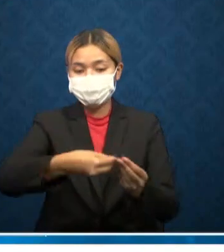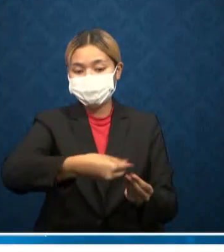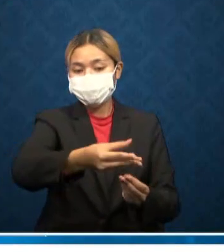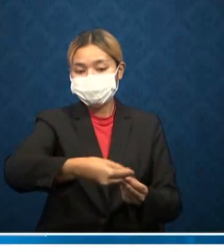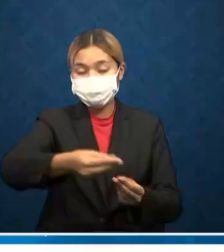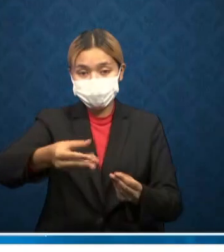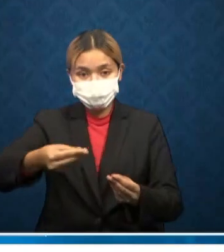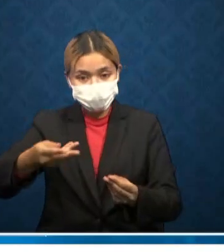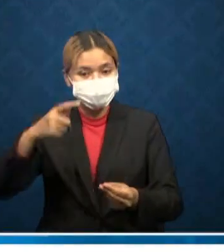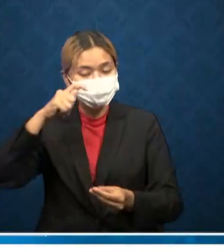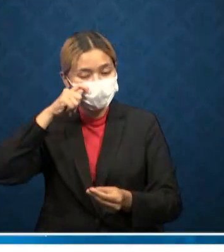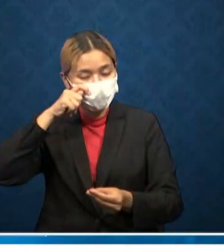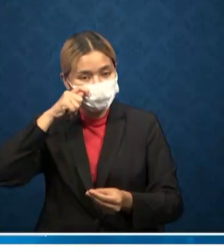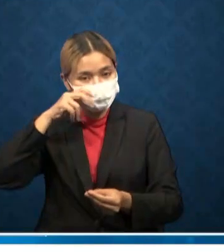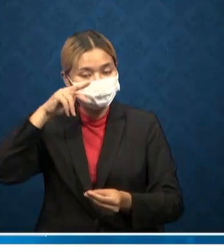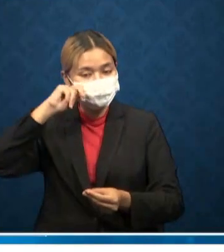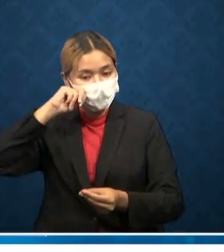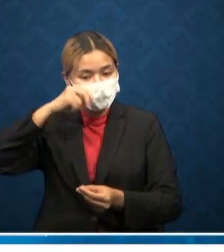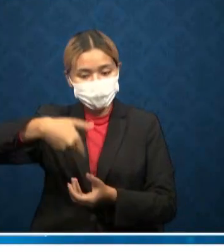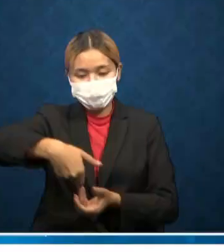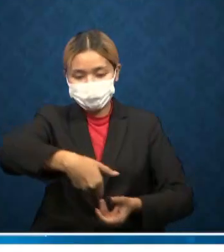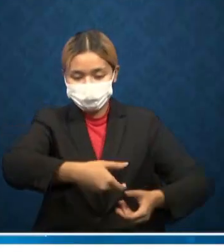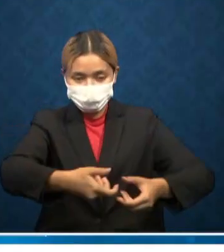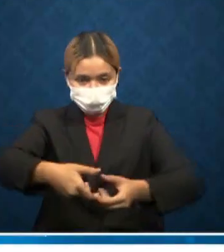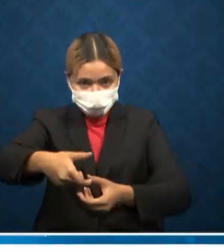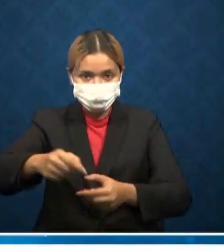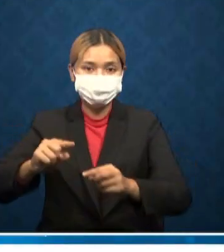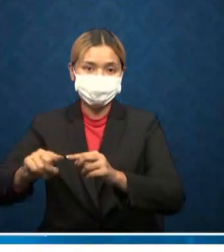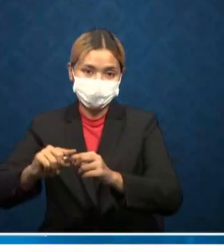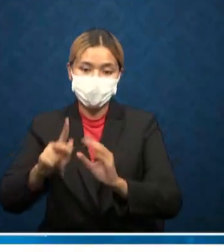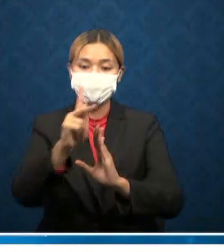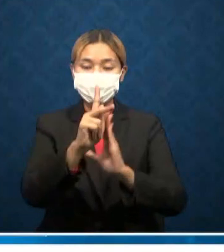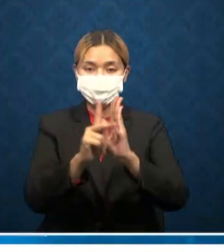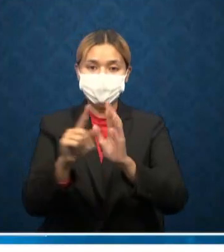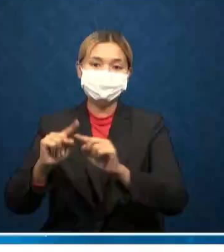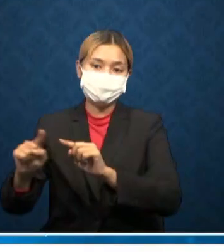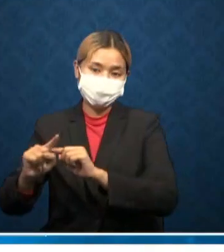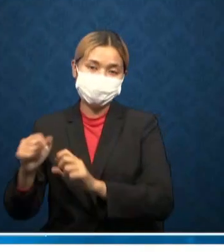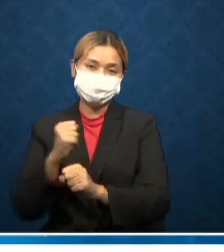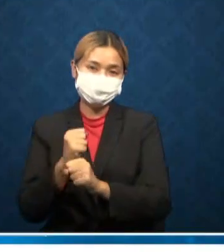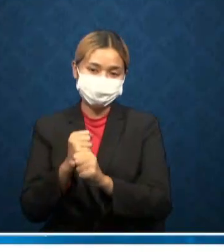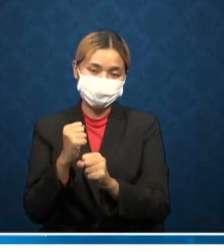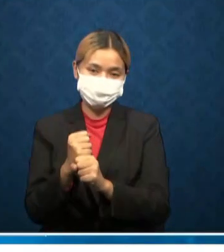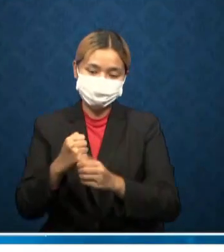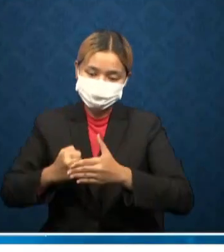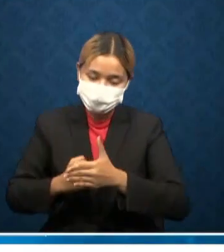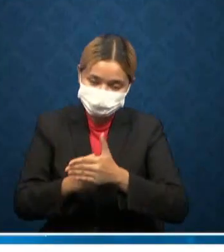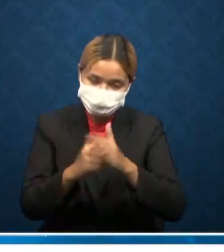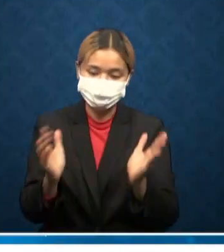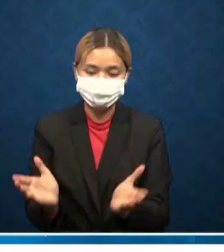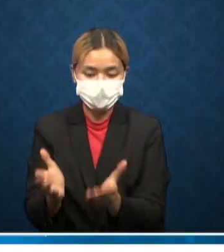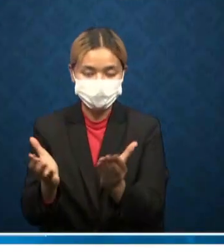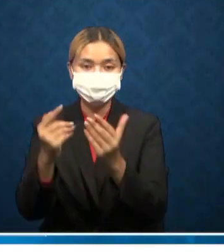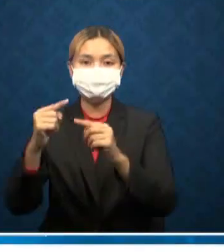พรวนดินนะสร้างกฎหมายสร้างระบบนิเวศน์ที่เอื้ออำนวยต่อการขับเสื้อนแล้วเนี่ย